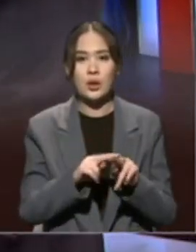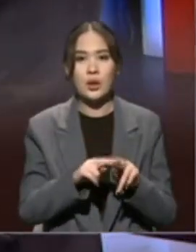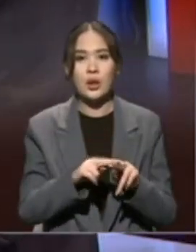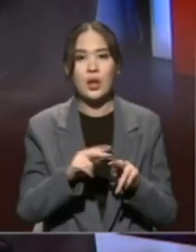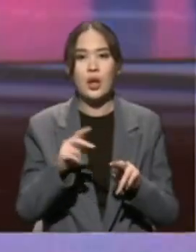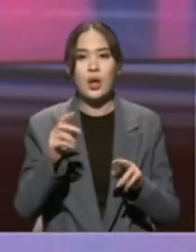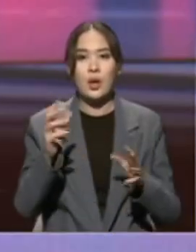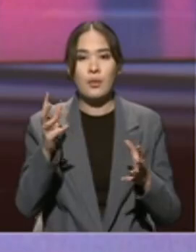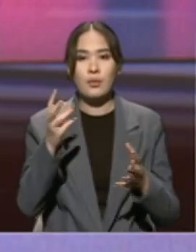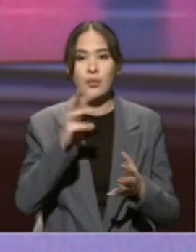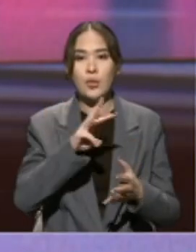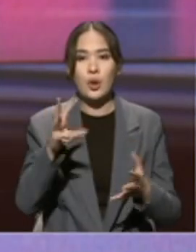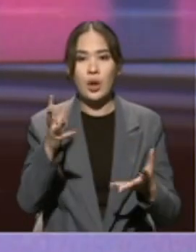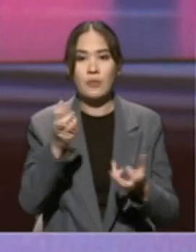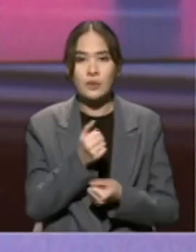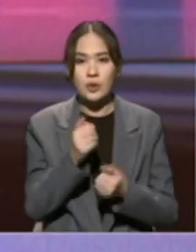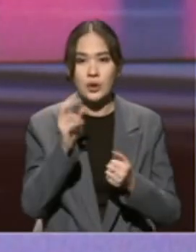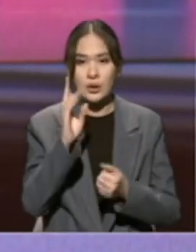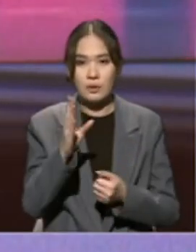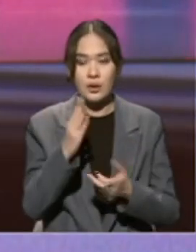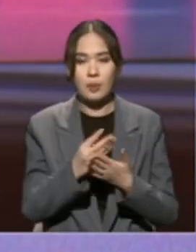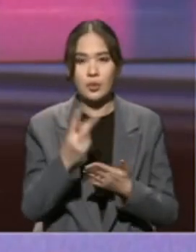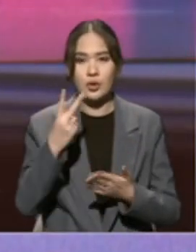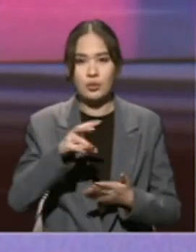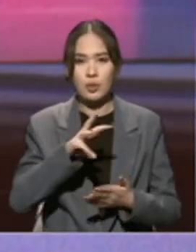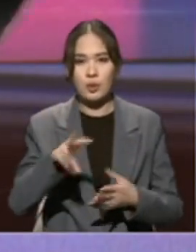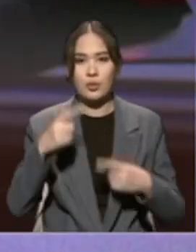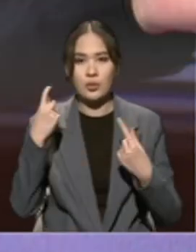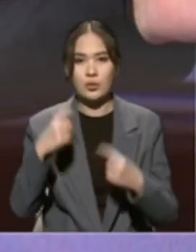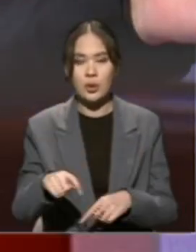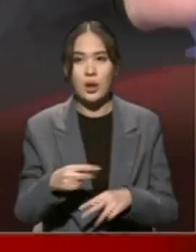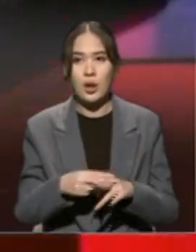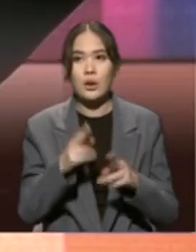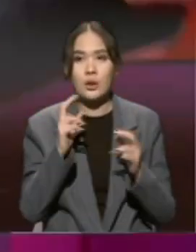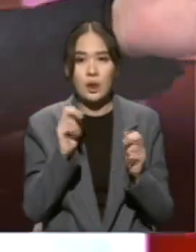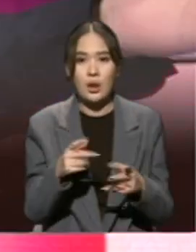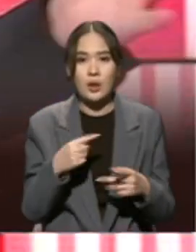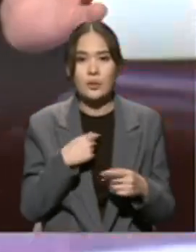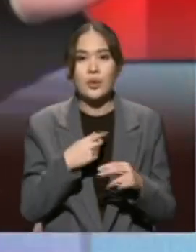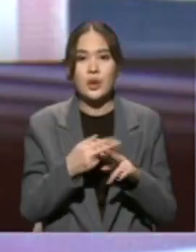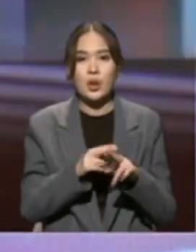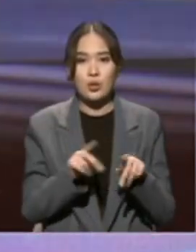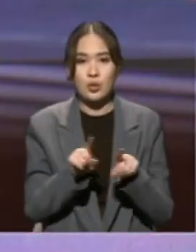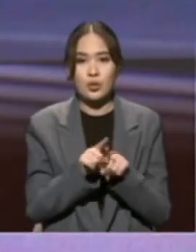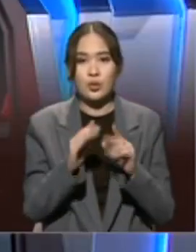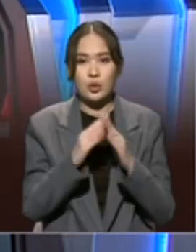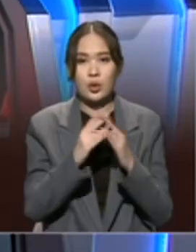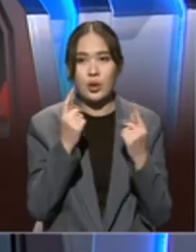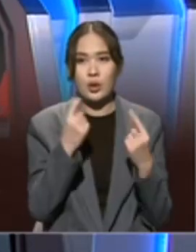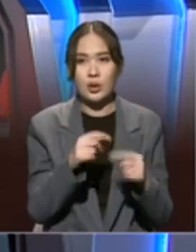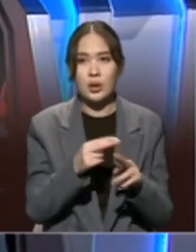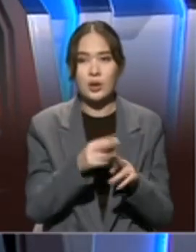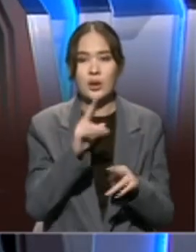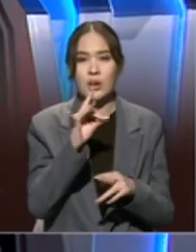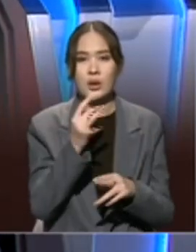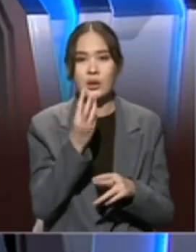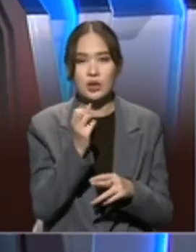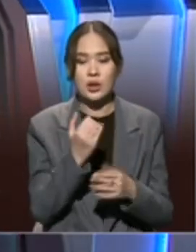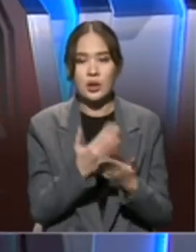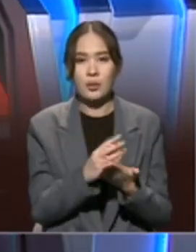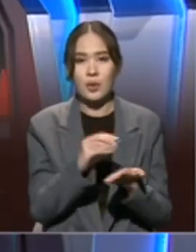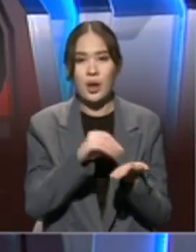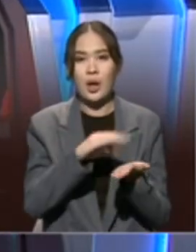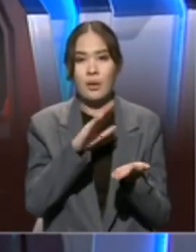салған. Одан кейін не істейді? Мен мысалы үйімді сатып отырмын, Бәукен мырза да үйін сатады. Ол да крышаға мысалы объявление қояды, сосын мен